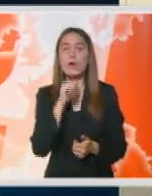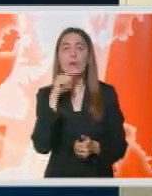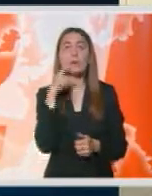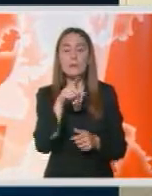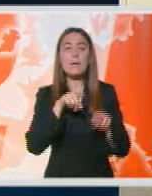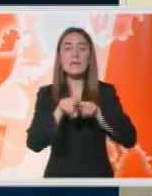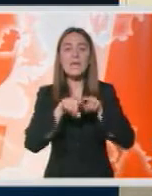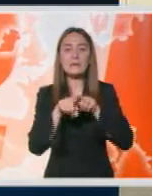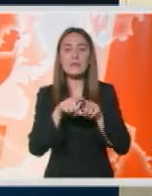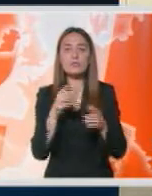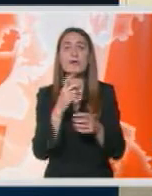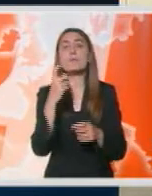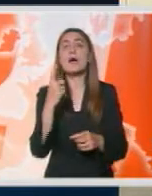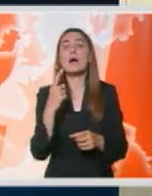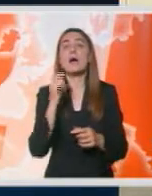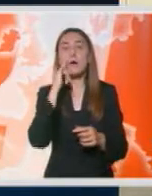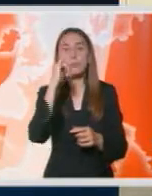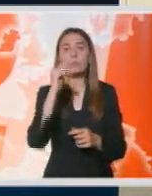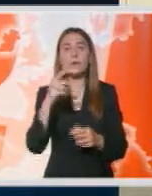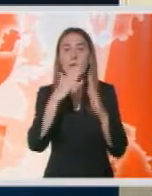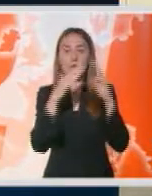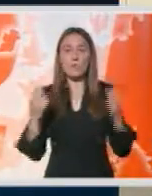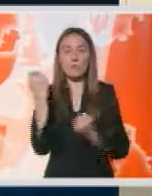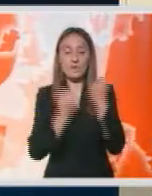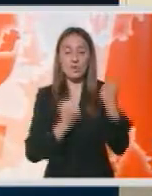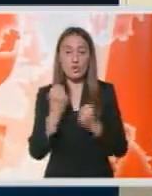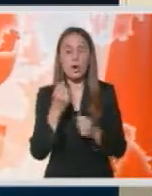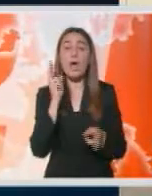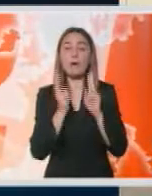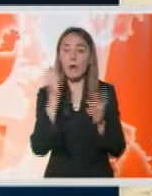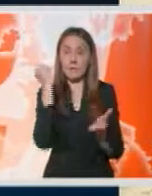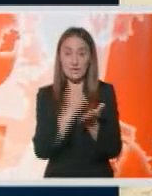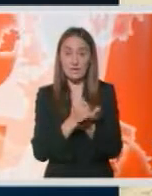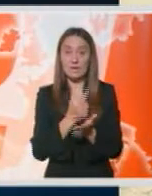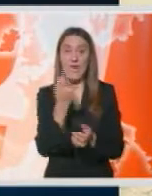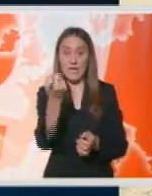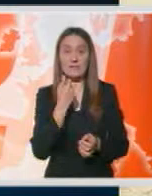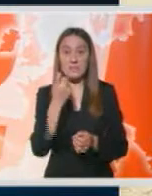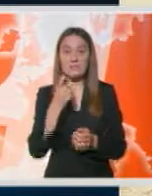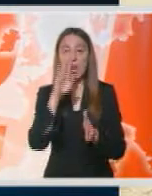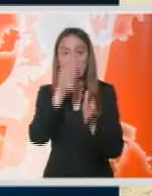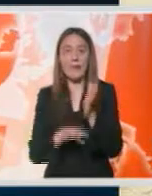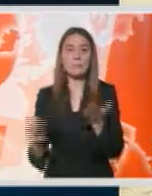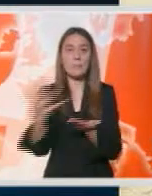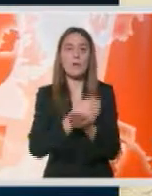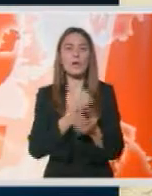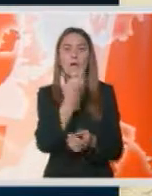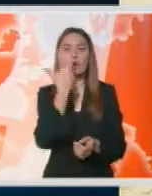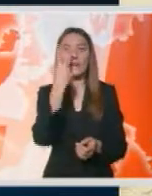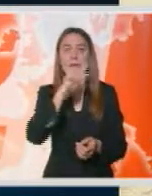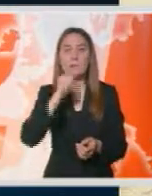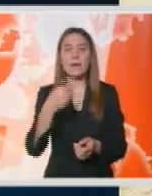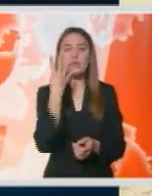time izjednačene sa cenom putarine za domaća vozila, što je, kako tvrde, izazvalo pad prihoda od